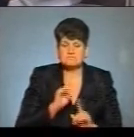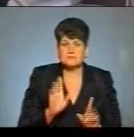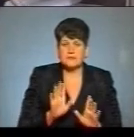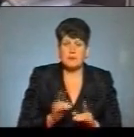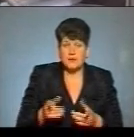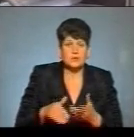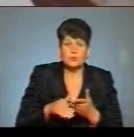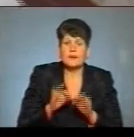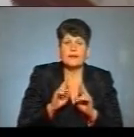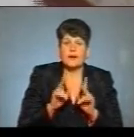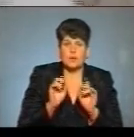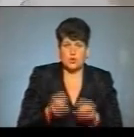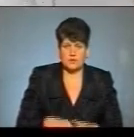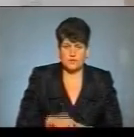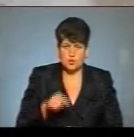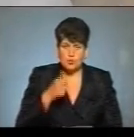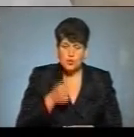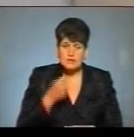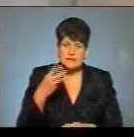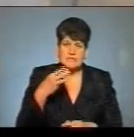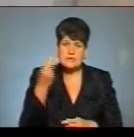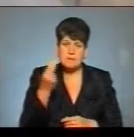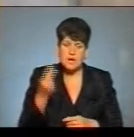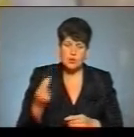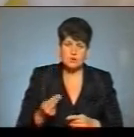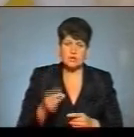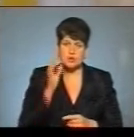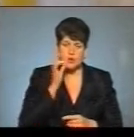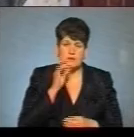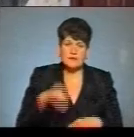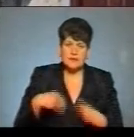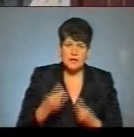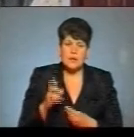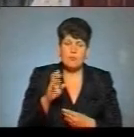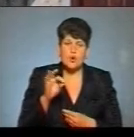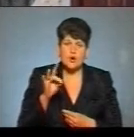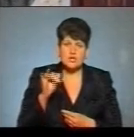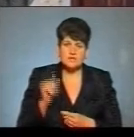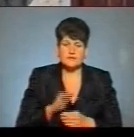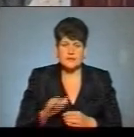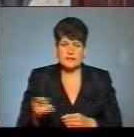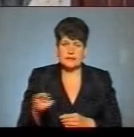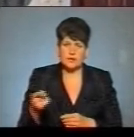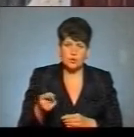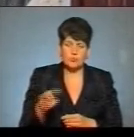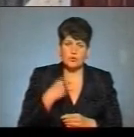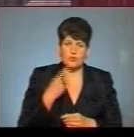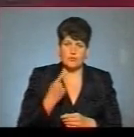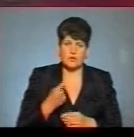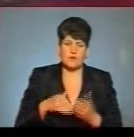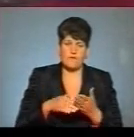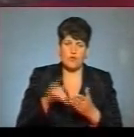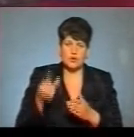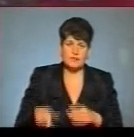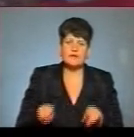долучилися, як могли в цьому році. 30 малюнків і солодощів передали школярі з Боршева і Тернополя, каже волонтер Сергій Ліп'янін.